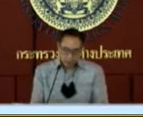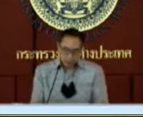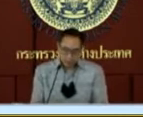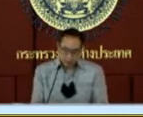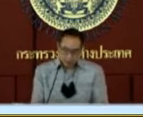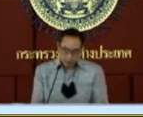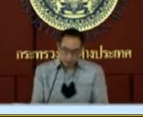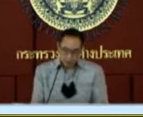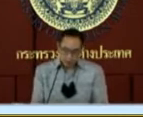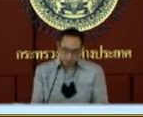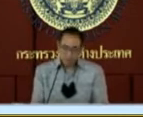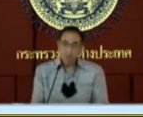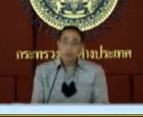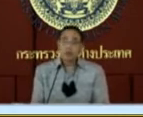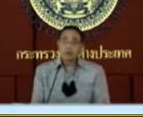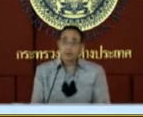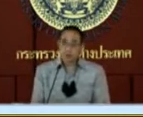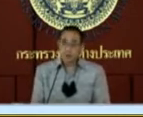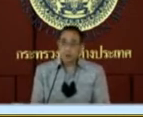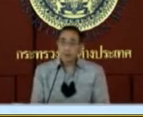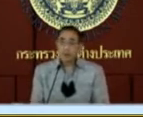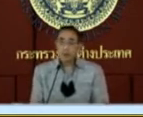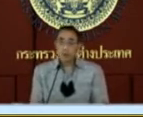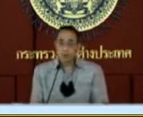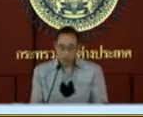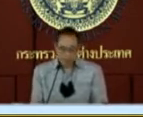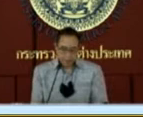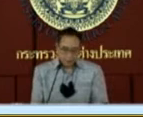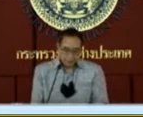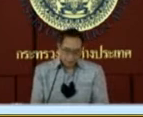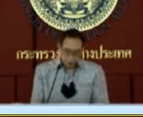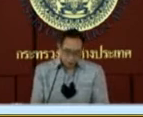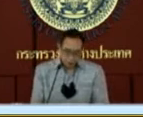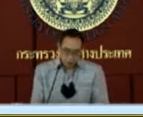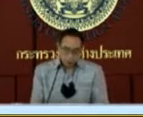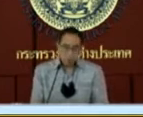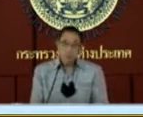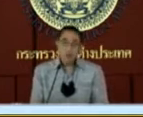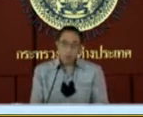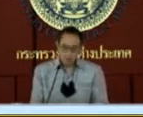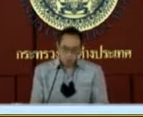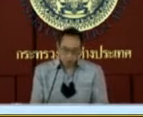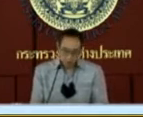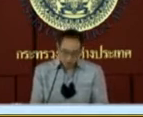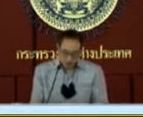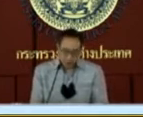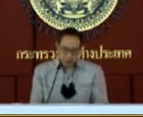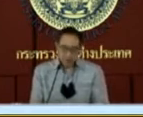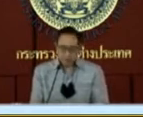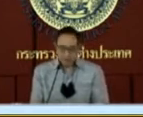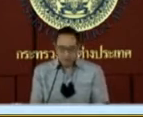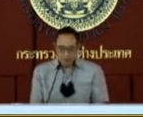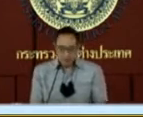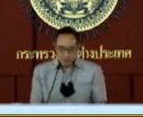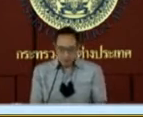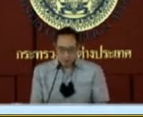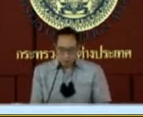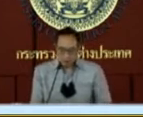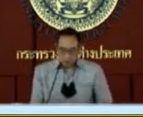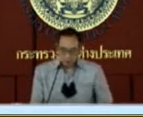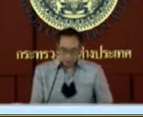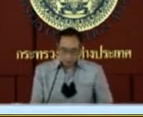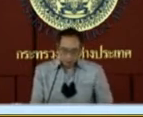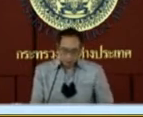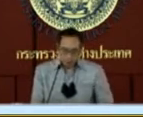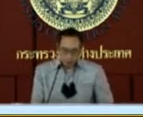ใจในเรื่องการส่งเสริมสิทธิของเด็กสตรีคนพิการผู้สูงอายุและผู้ยกย้ายถิ่นฐานนะครับนอกจ